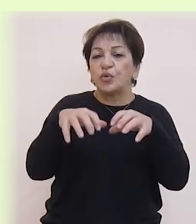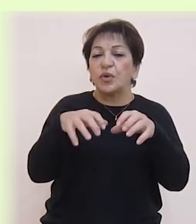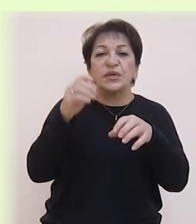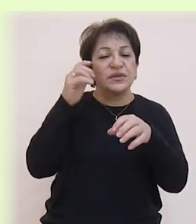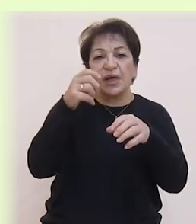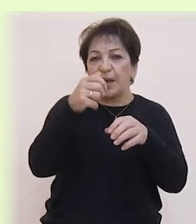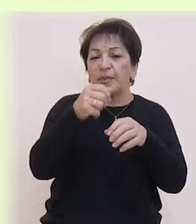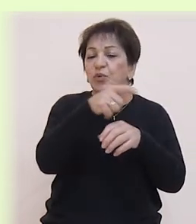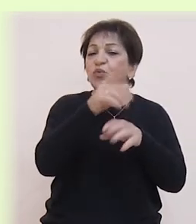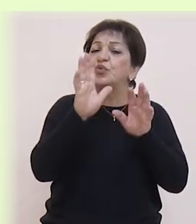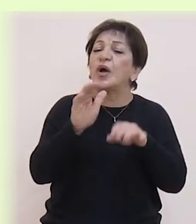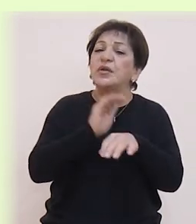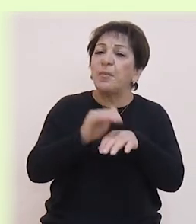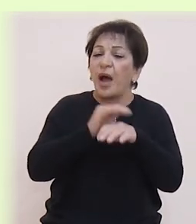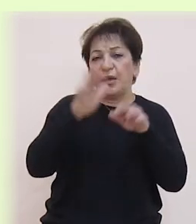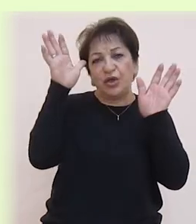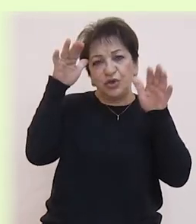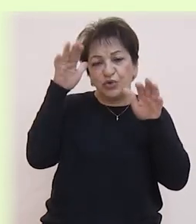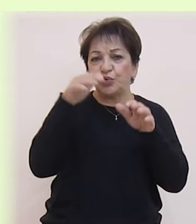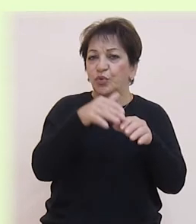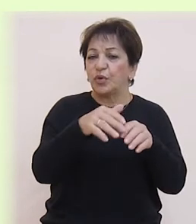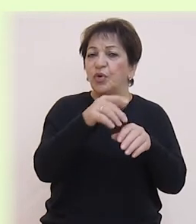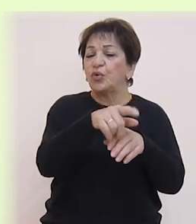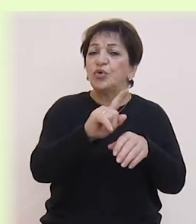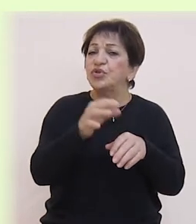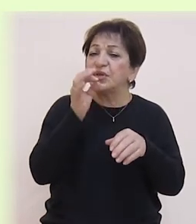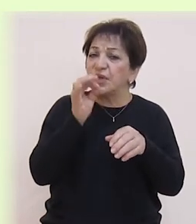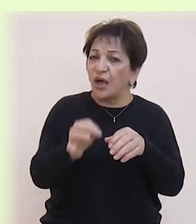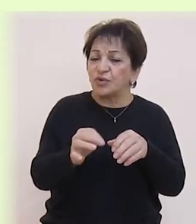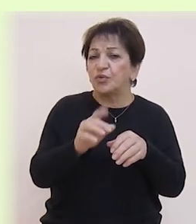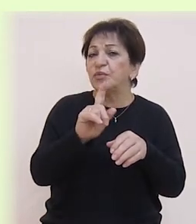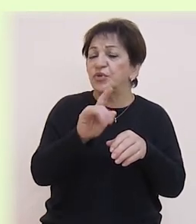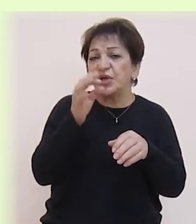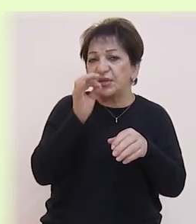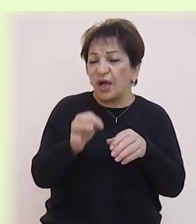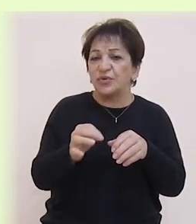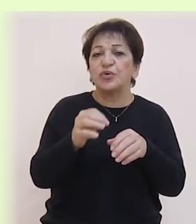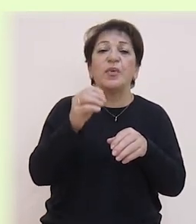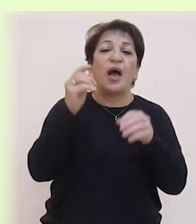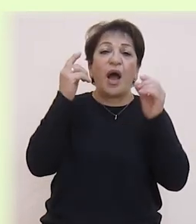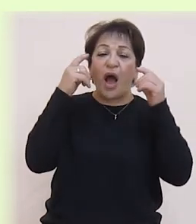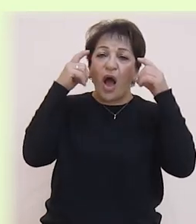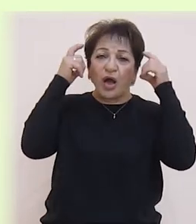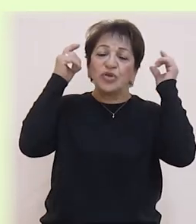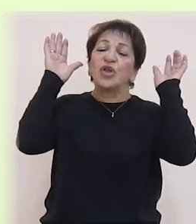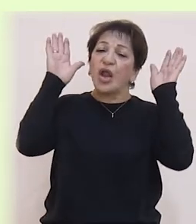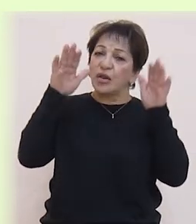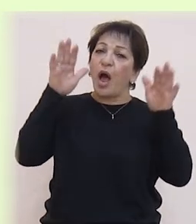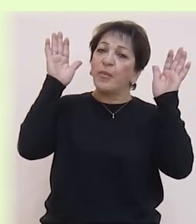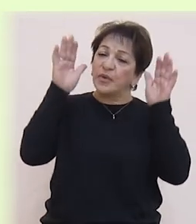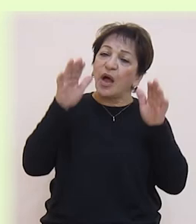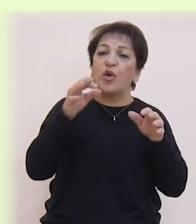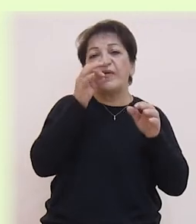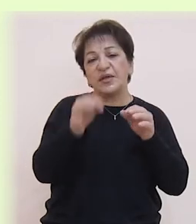ու ասաց. Դու շատ բարի ես։ Ինչ ես ասում, ինչ ես ասում, ականջները թափ